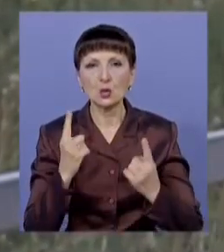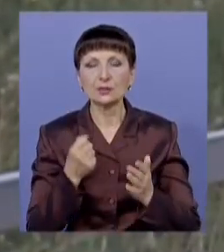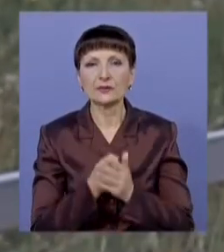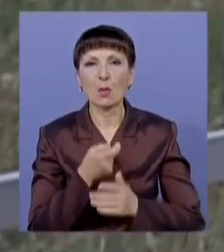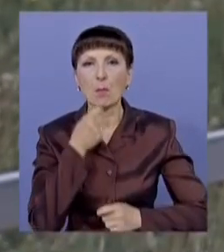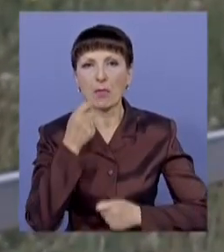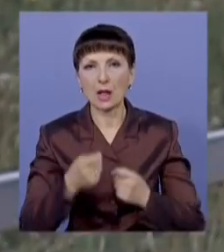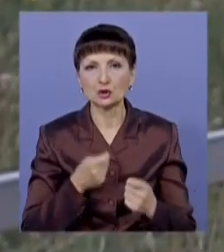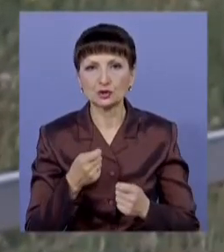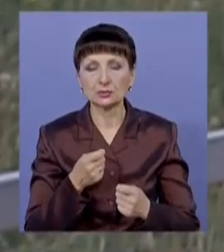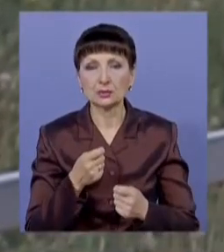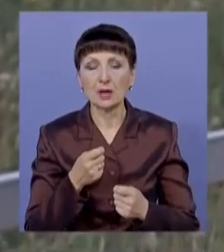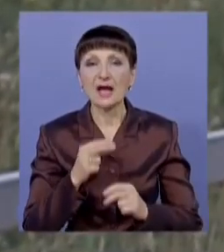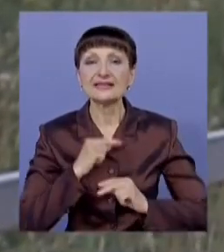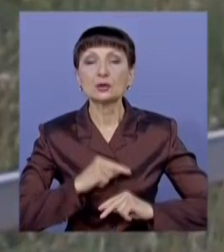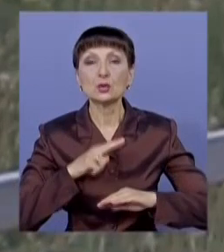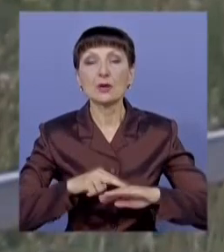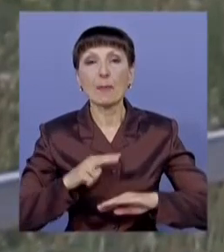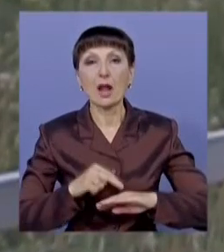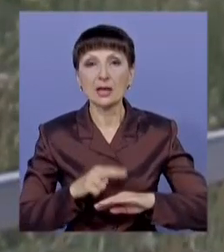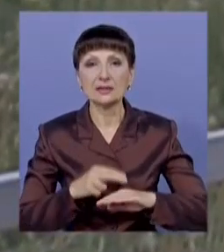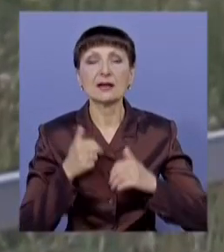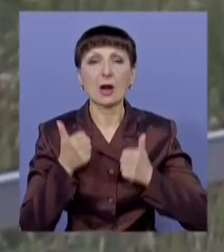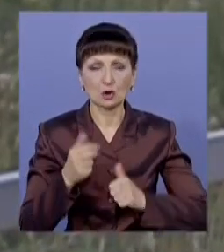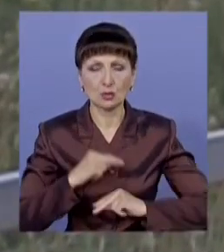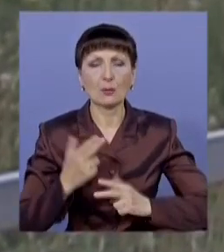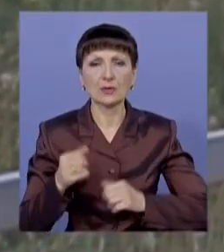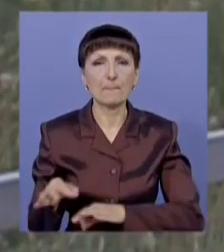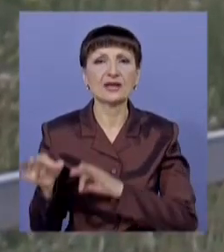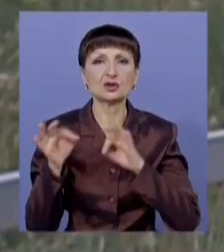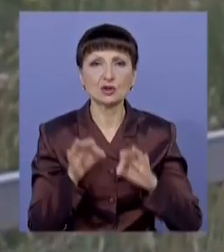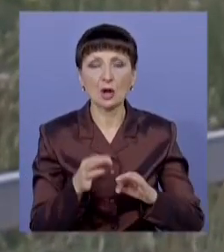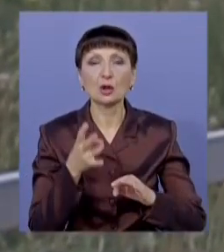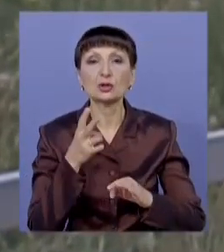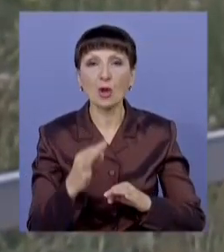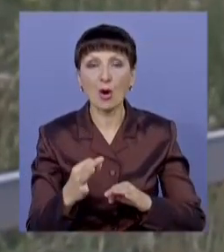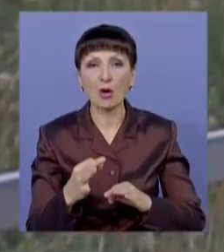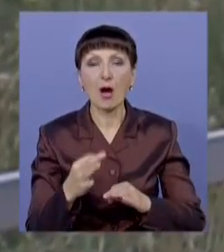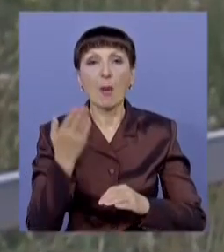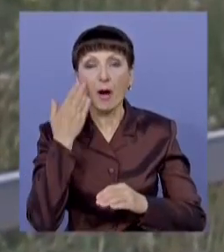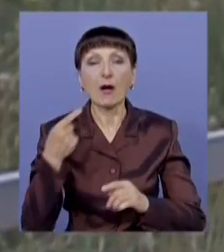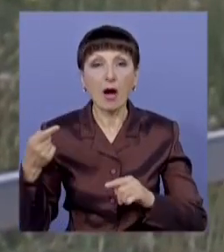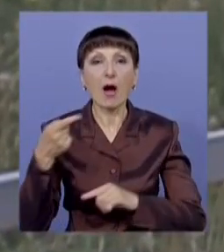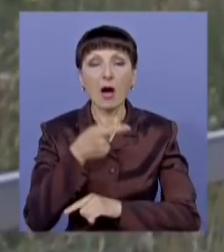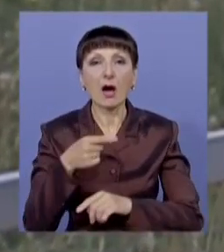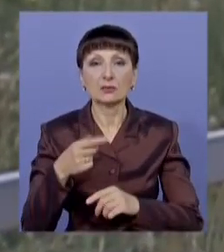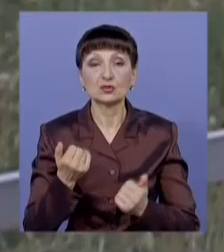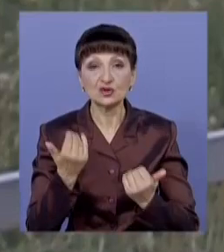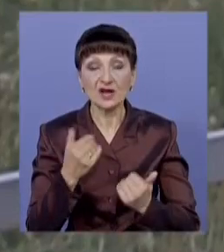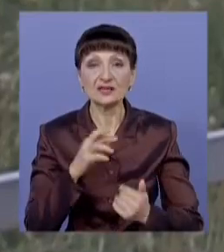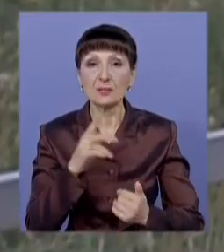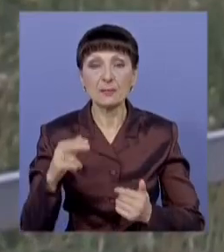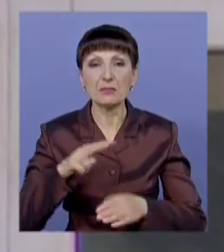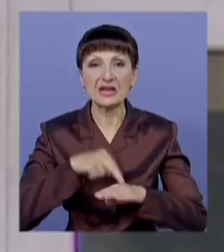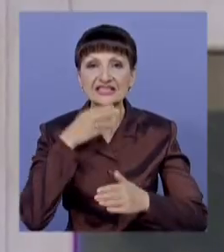мелкого. Сотрудники полиции, конечно, очень хорошо работают, приезжают, но, однако, пока не доедут, лучше здесь вот на